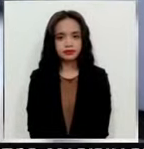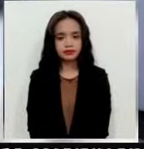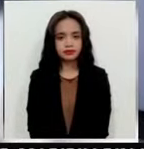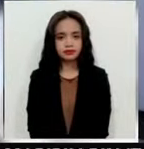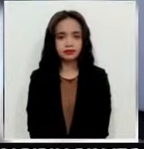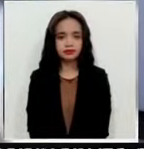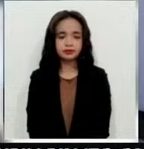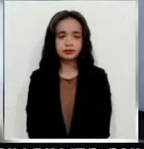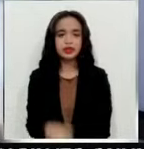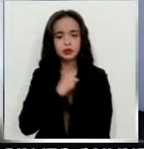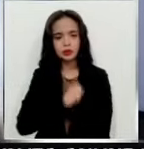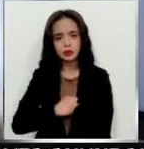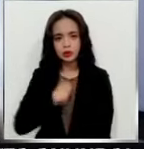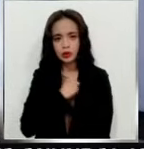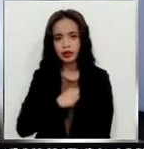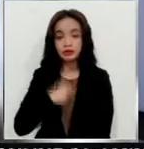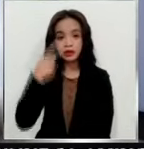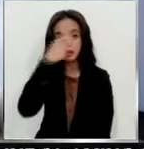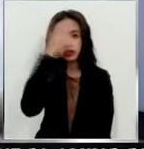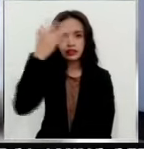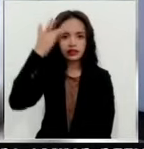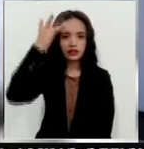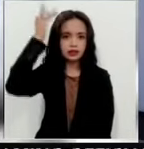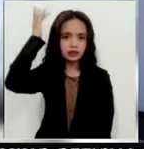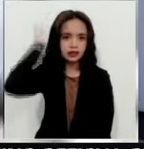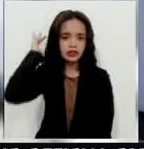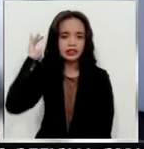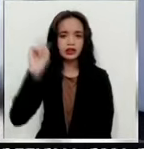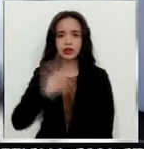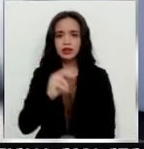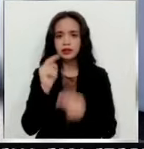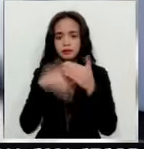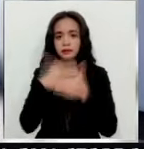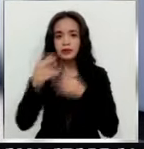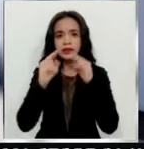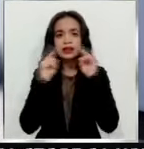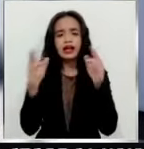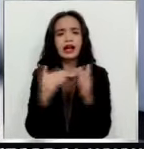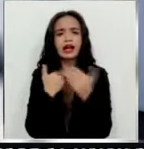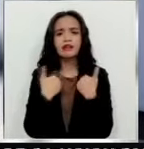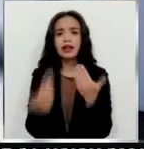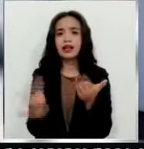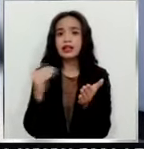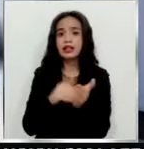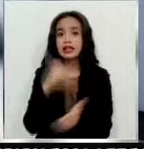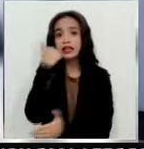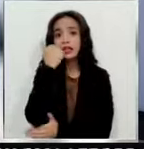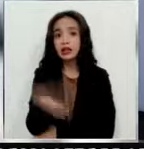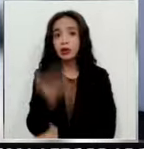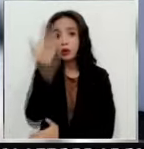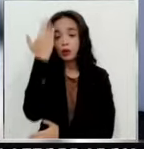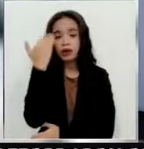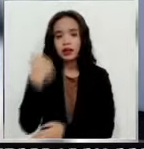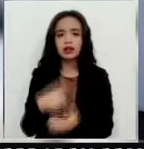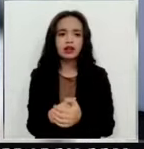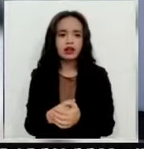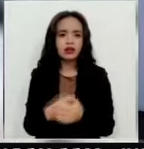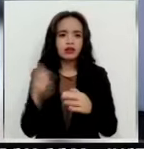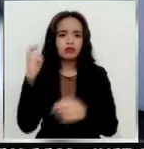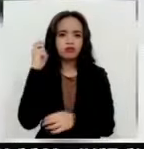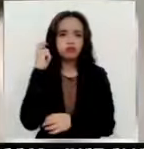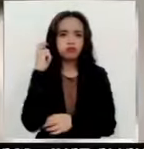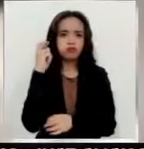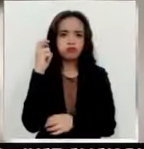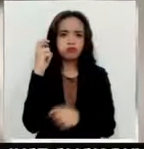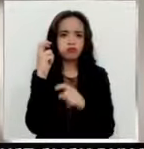Pasintabi po dahil sensitibo ang susunod naming ibabalita. May nasawi na naman matapos makaladkad ng tren ng Philippine National Railway o PNR. Wala